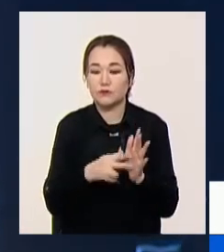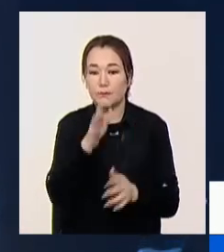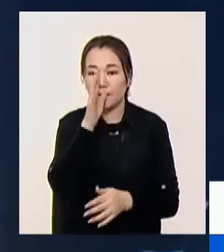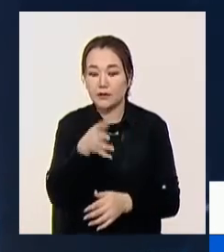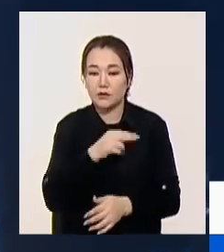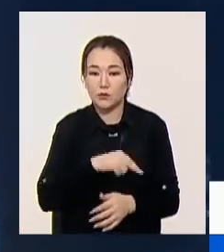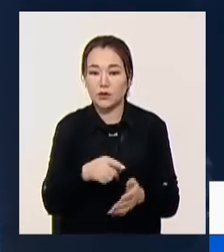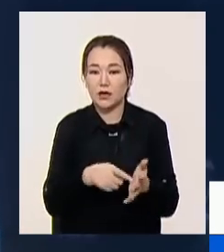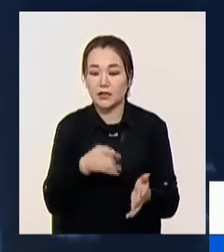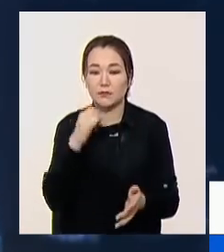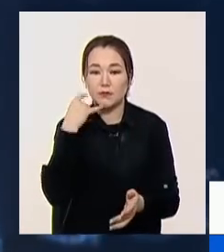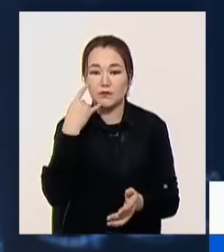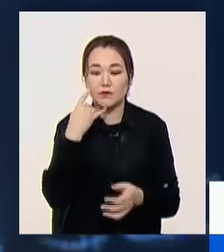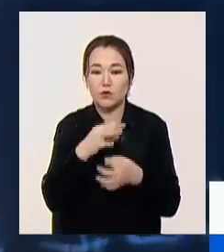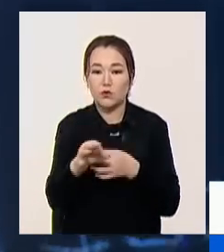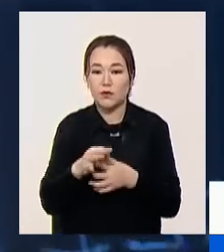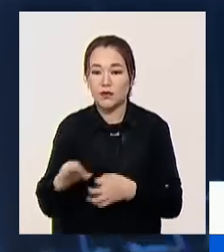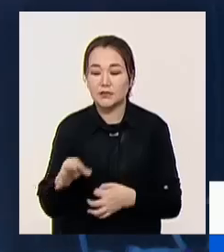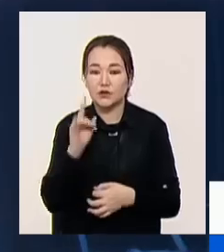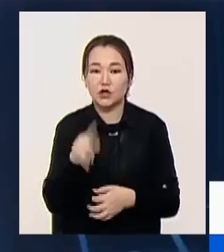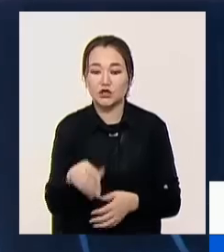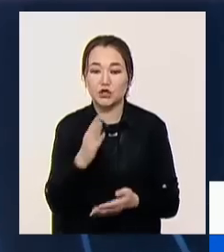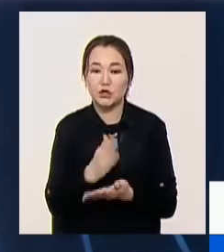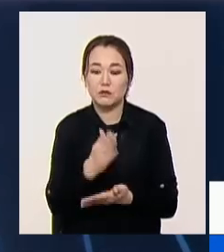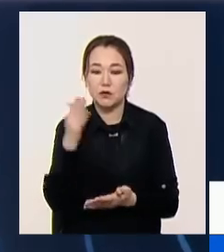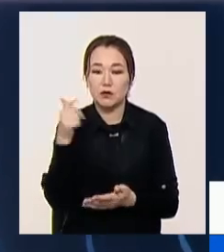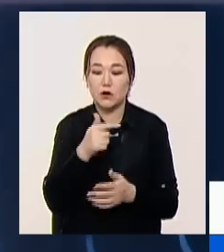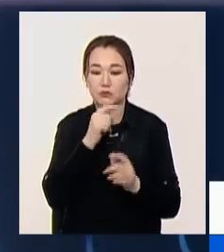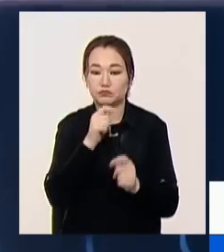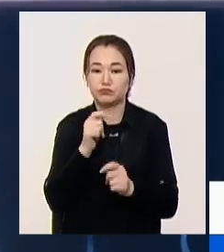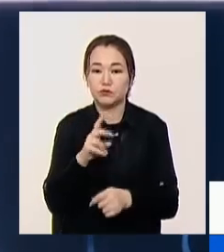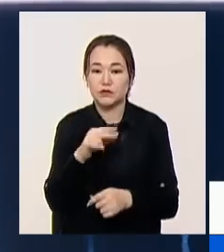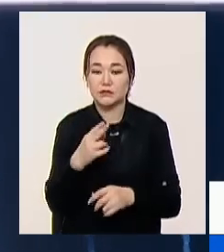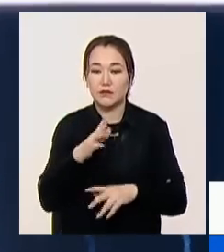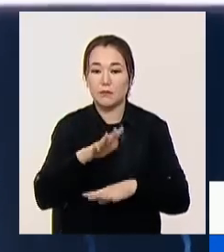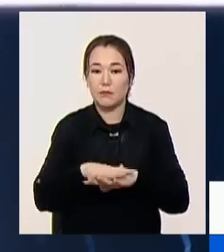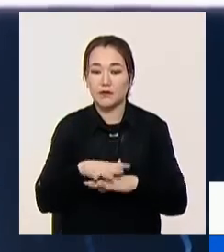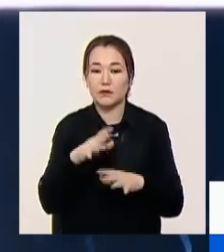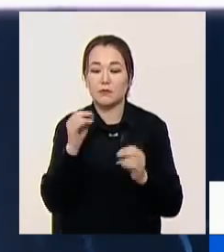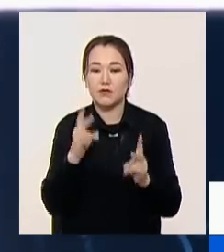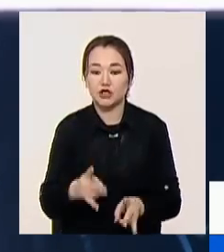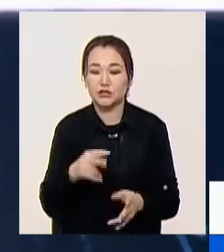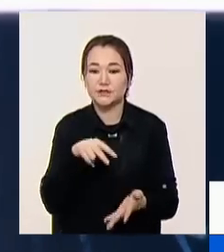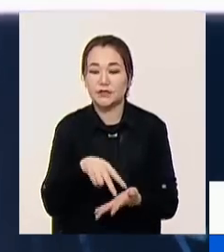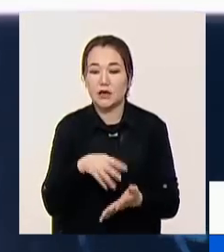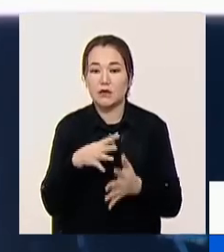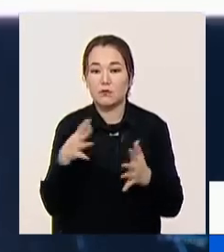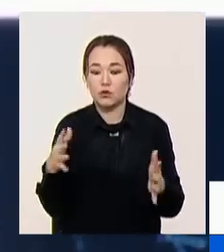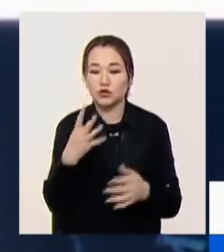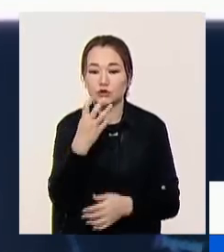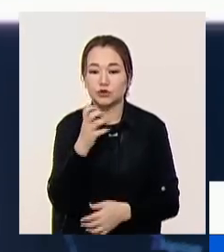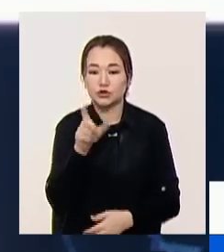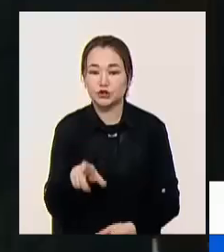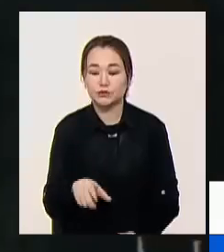в Карагандинской и Павлодарской областях и даже имела почетные грамоты от Национального банка. Потерпевшими стали порядка 400